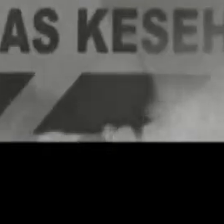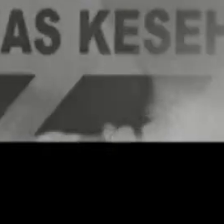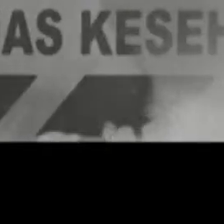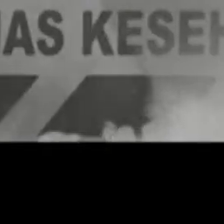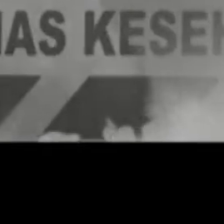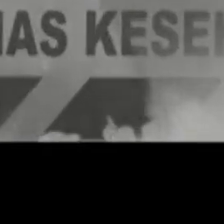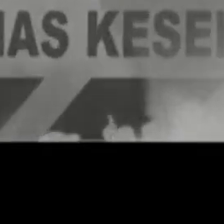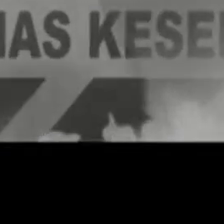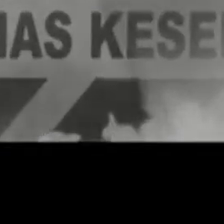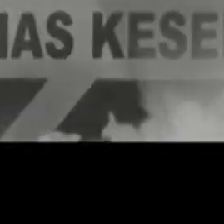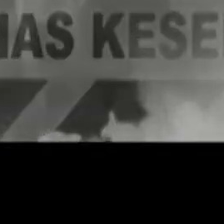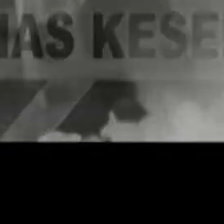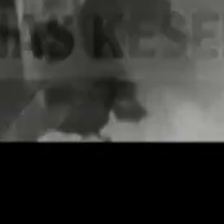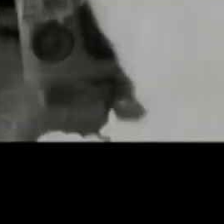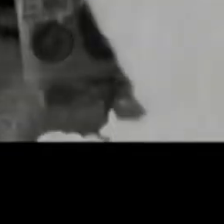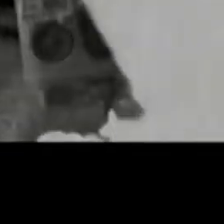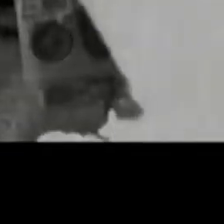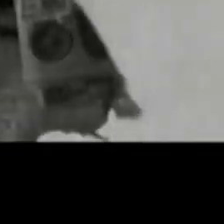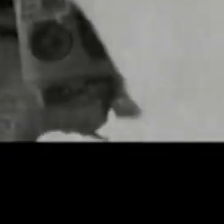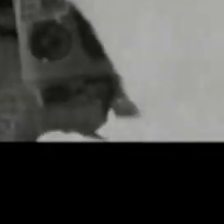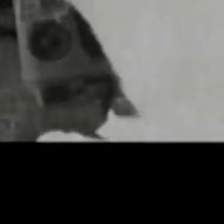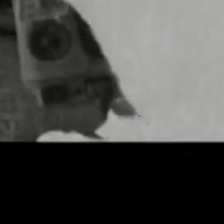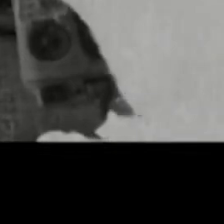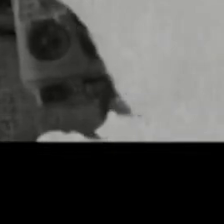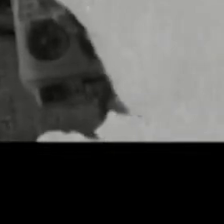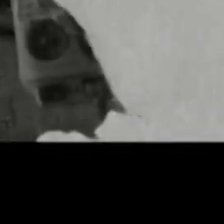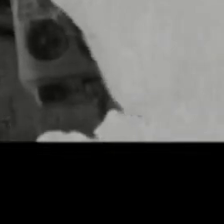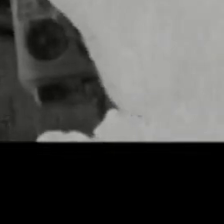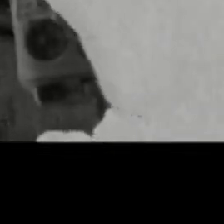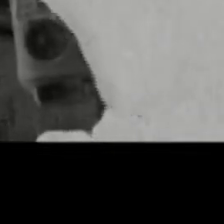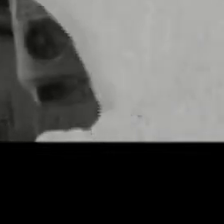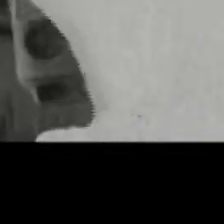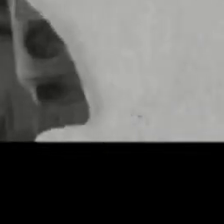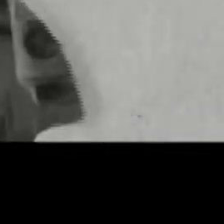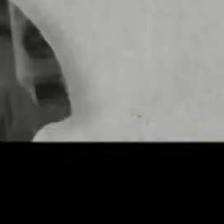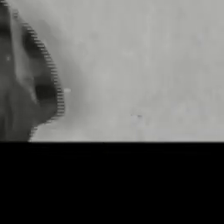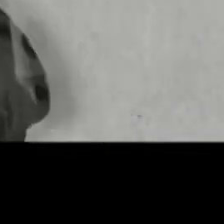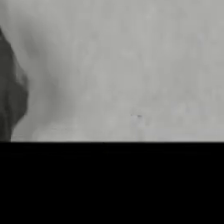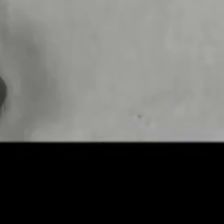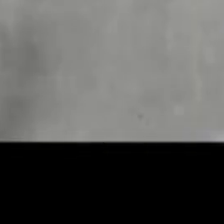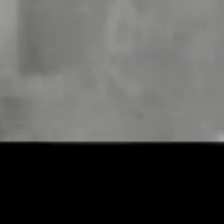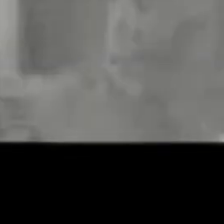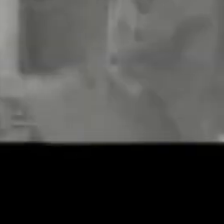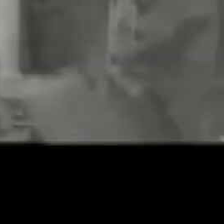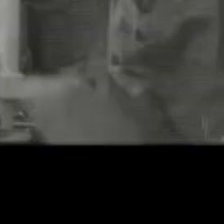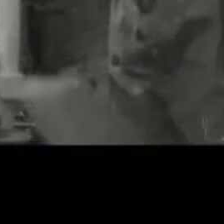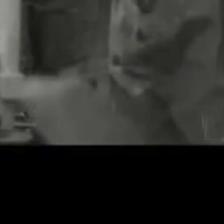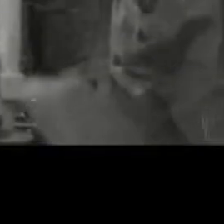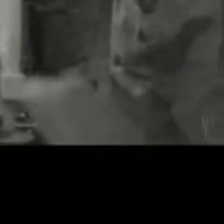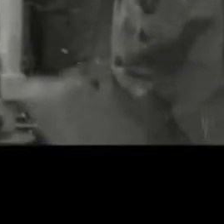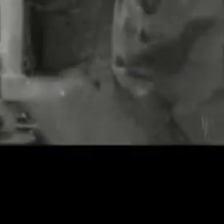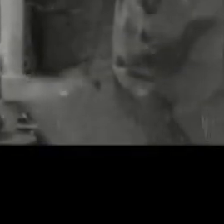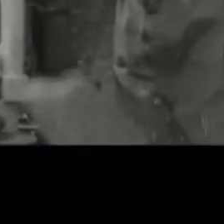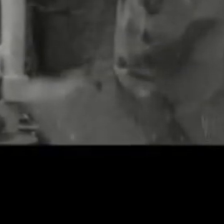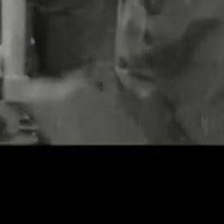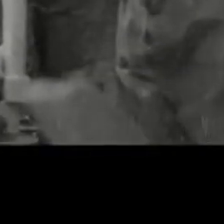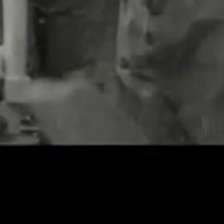Ada mereka yang jatuh, ada mereka yang sakit, ada mereka yang kehilangan, ada mereka yang meninggalkan.